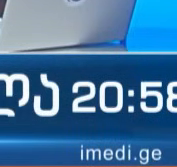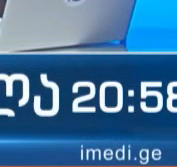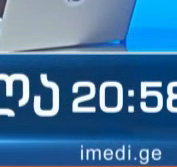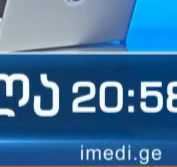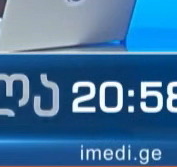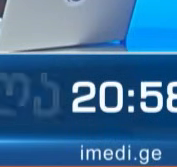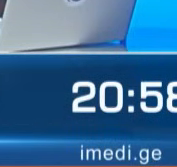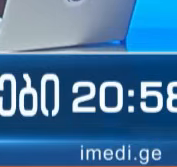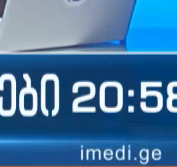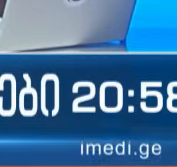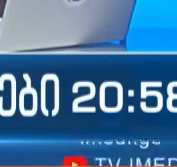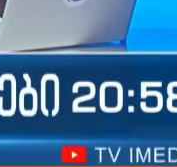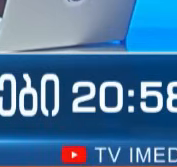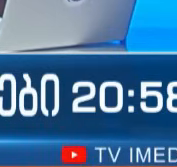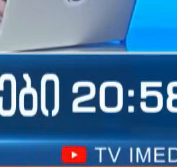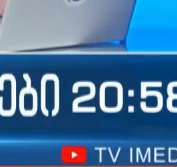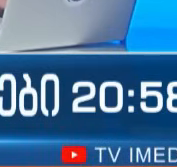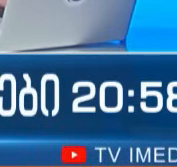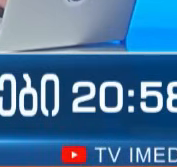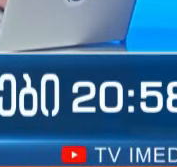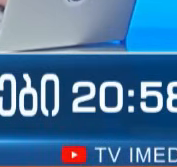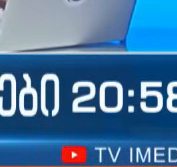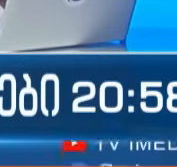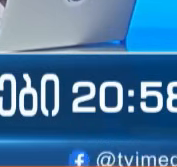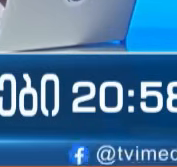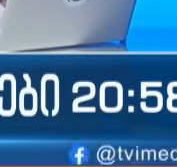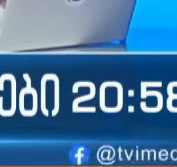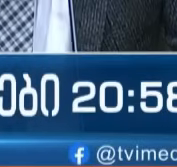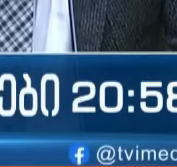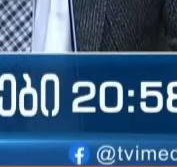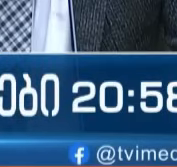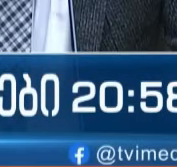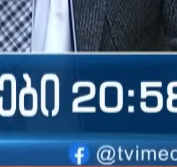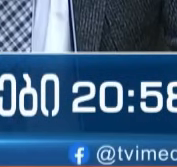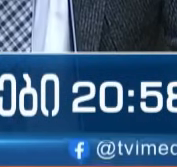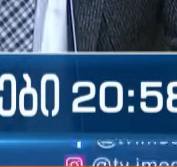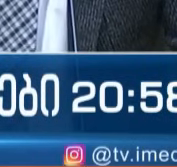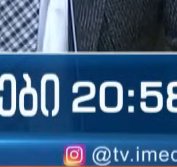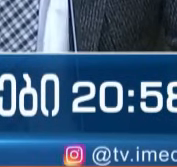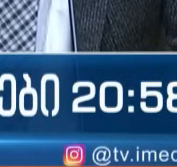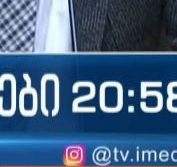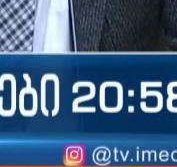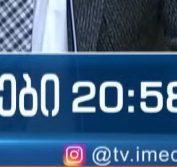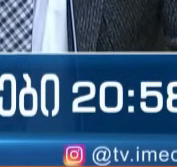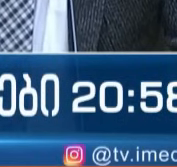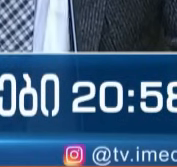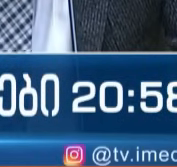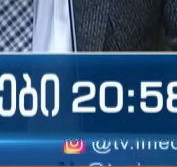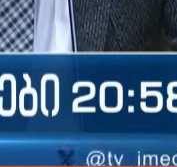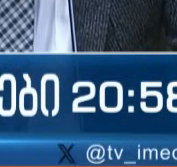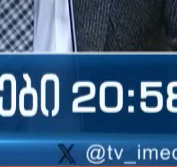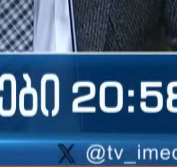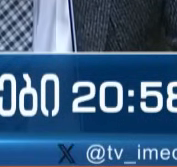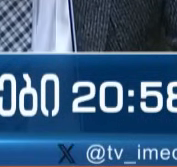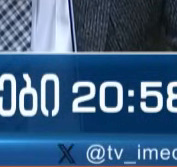Ობრუნდების საკანონმდებლო ორგანოს, სადაც გრძელდება პროცესი მთავრობისთვის და პრემიერ-მინისტრის